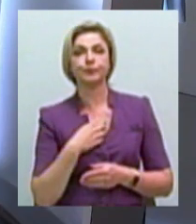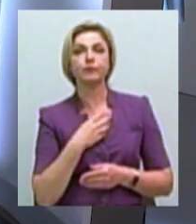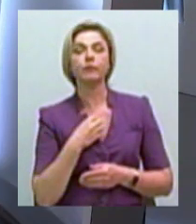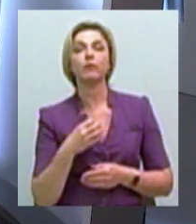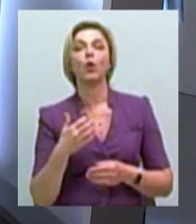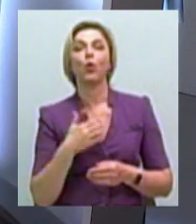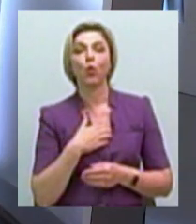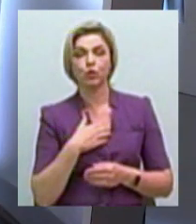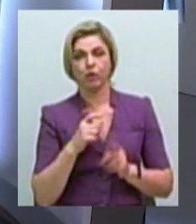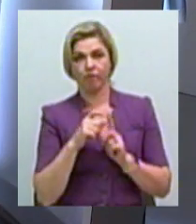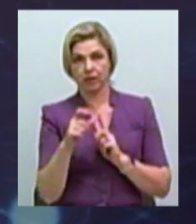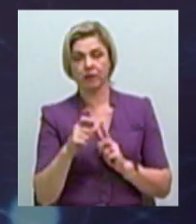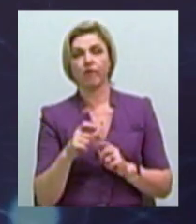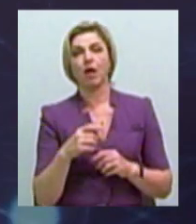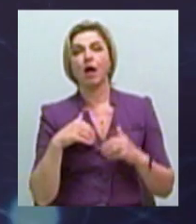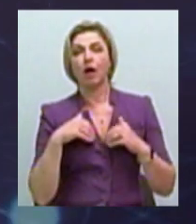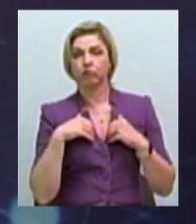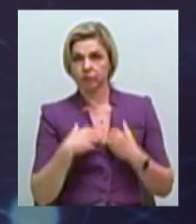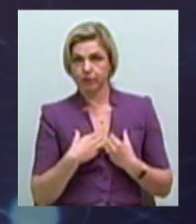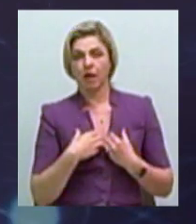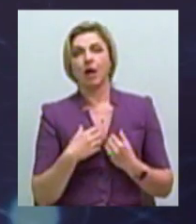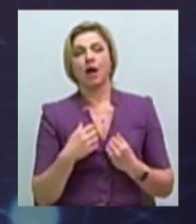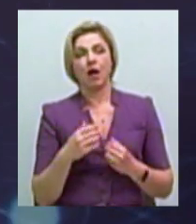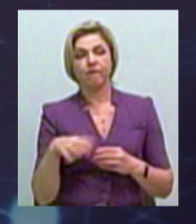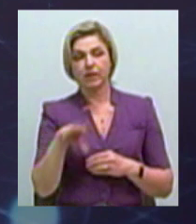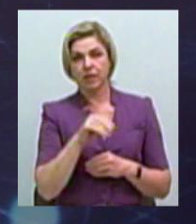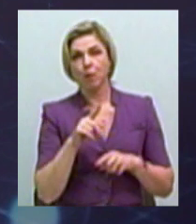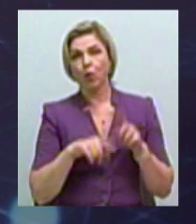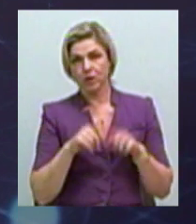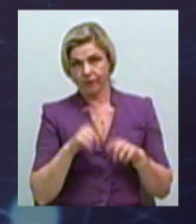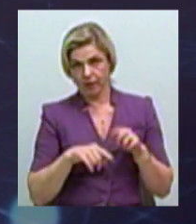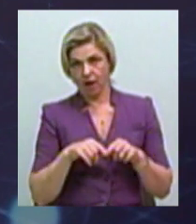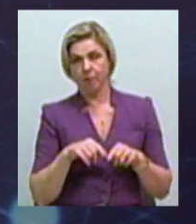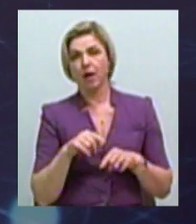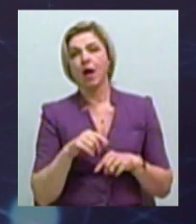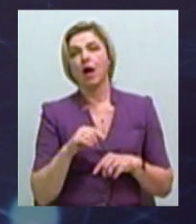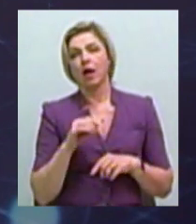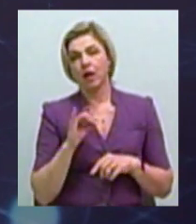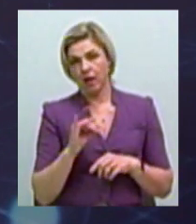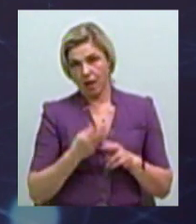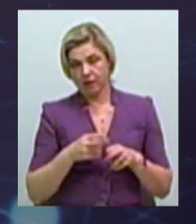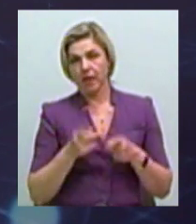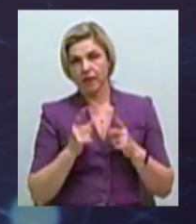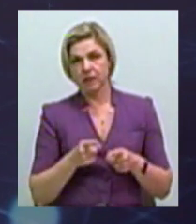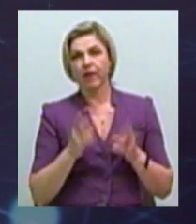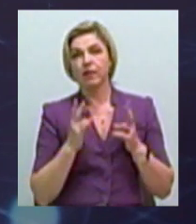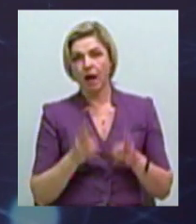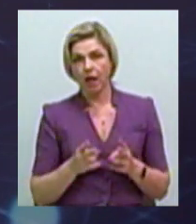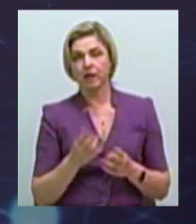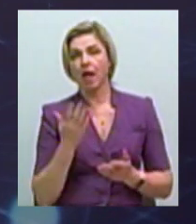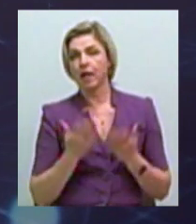співчуття всім родичам загиблого. Це дійсно трагедія. Якщо говорити про даний випадок, то маємо